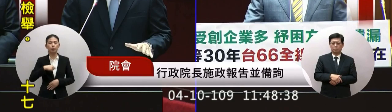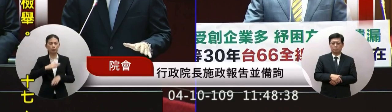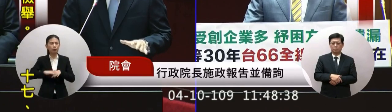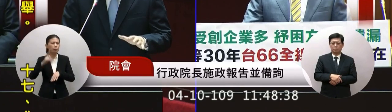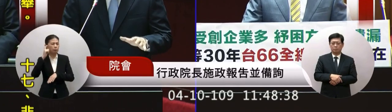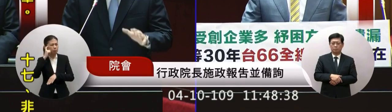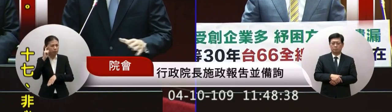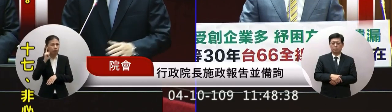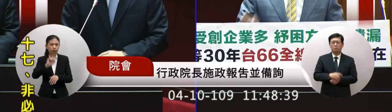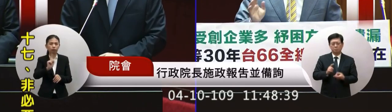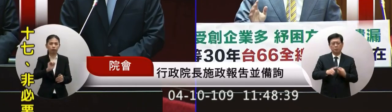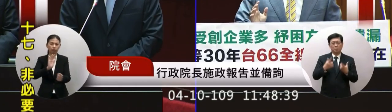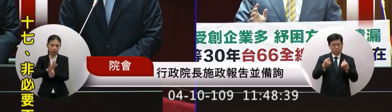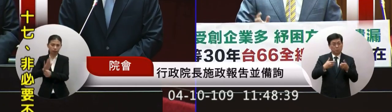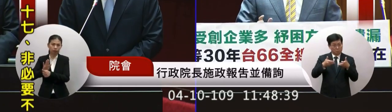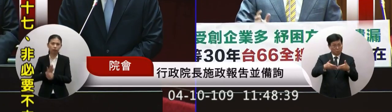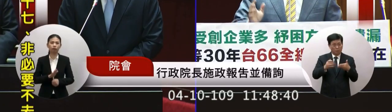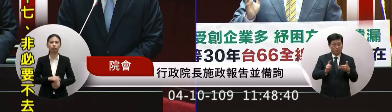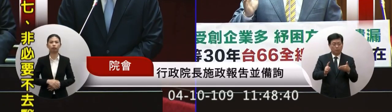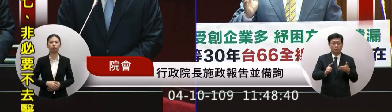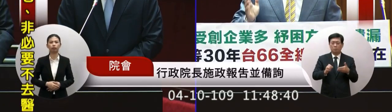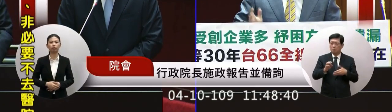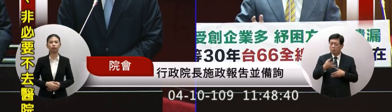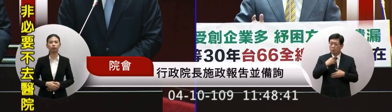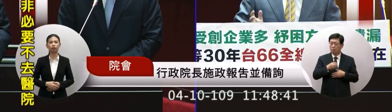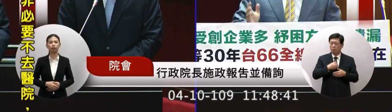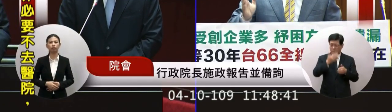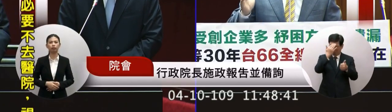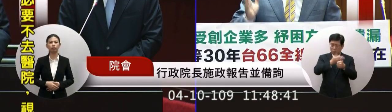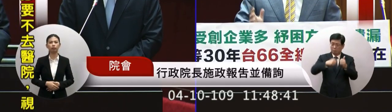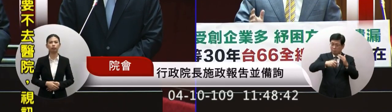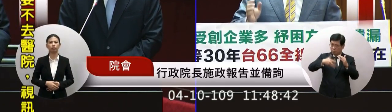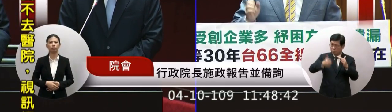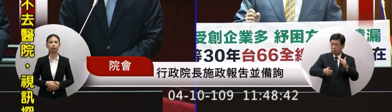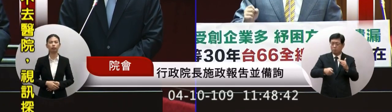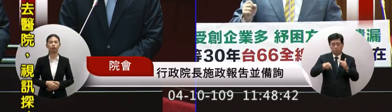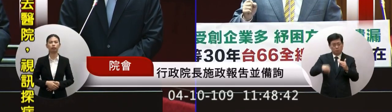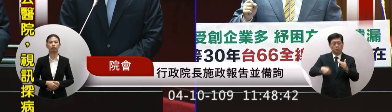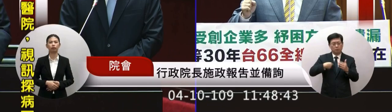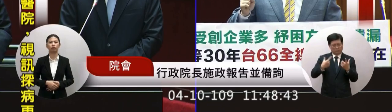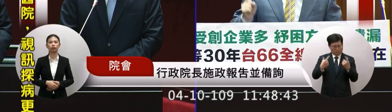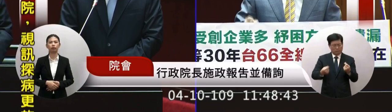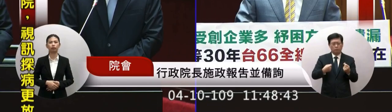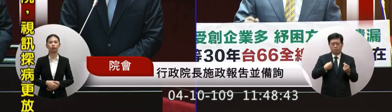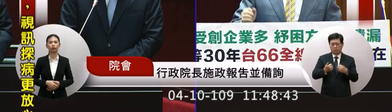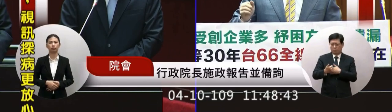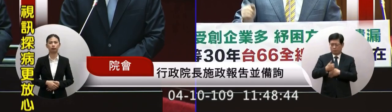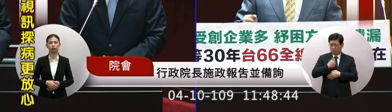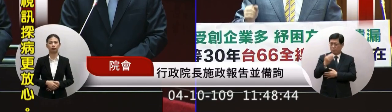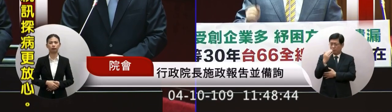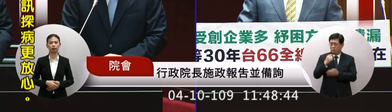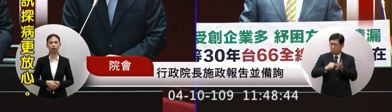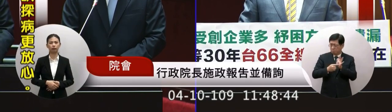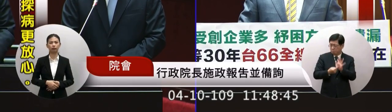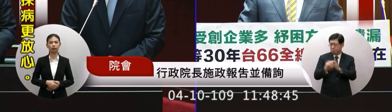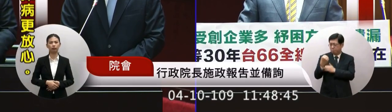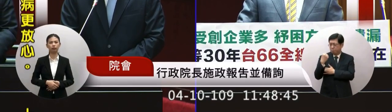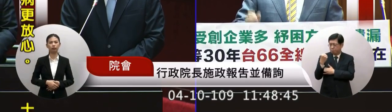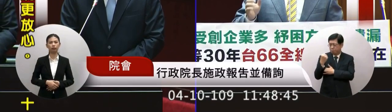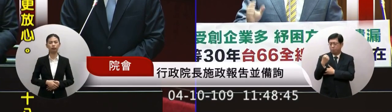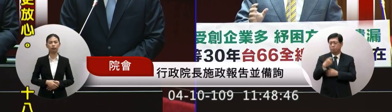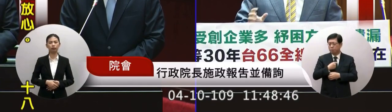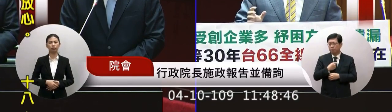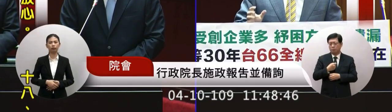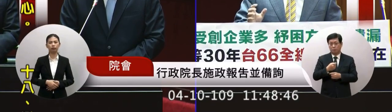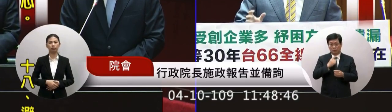办法。 是啊， 尽量。 我想最重要的就是说，为什么要请苏院长？就是说，这个地方政府一定要很表现出非常积极，好，